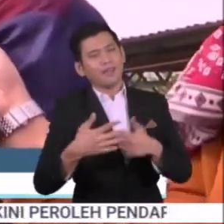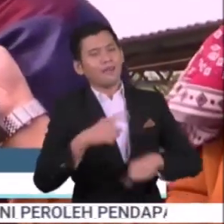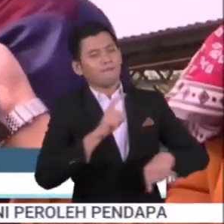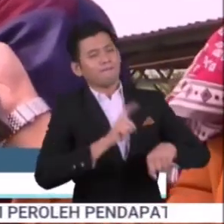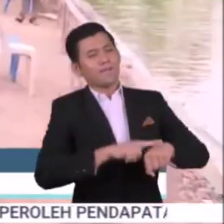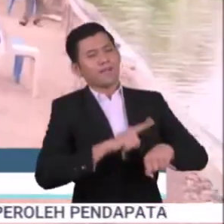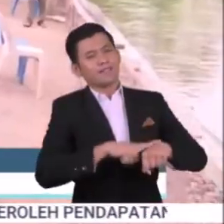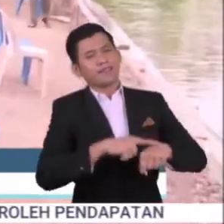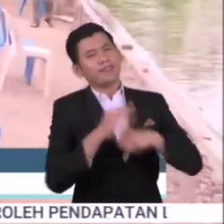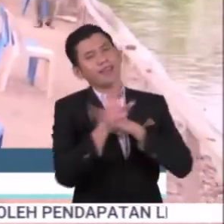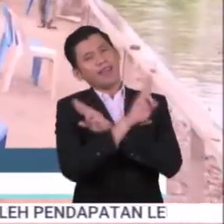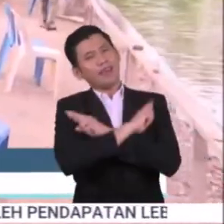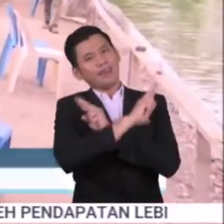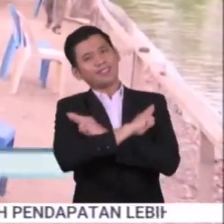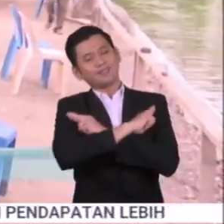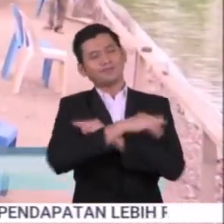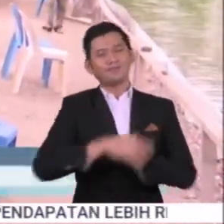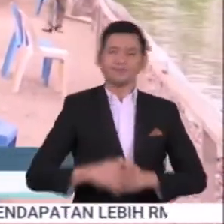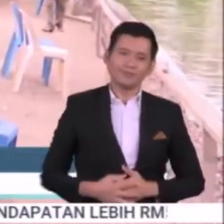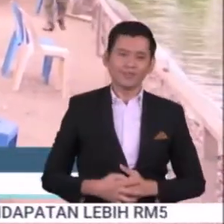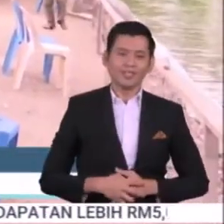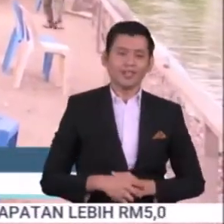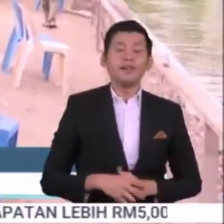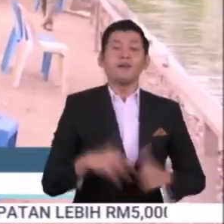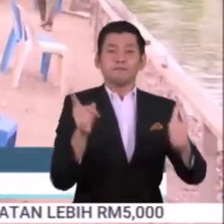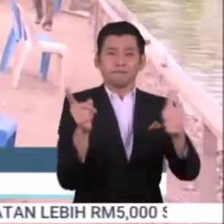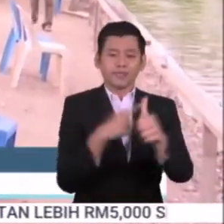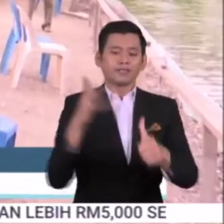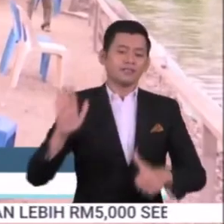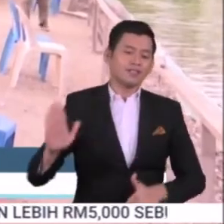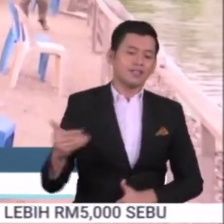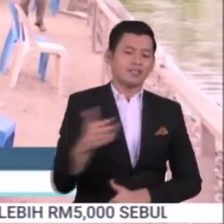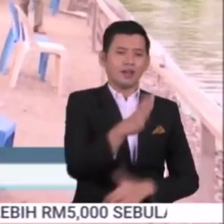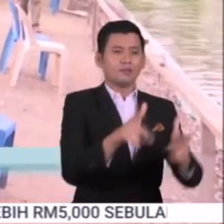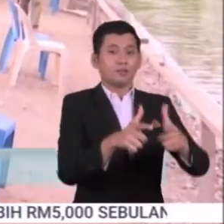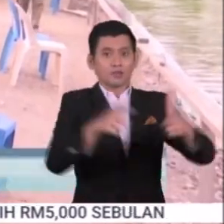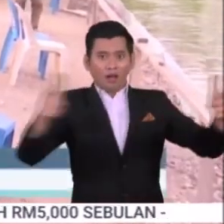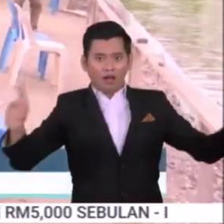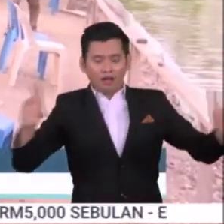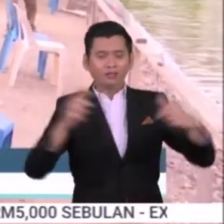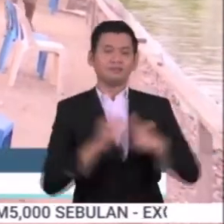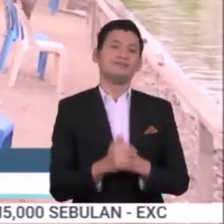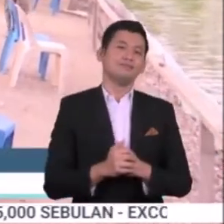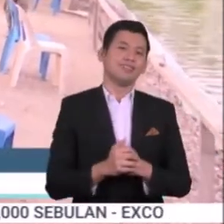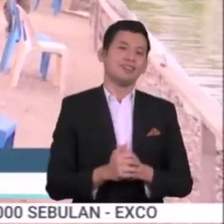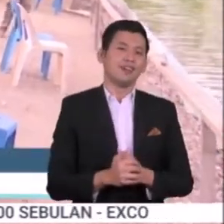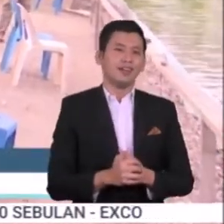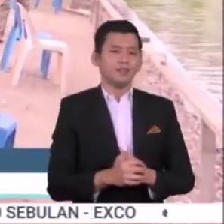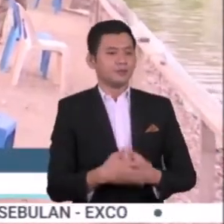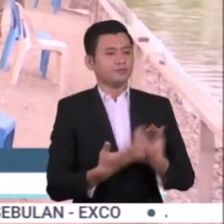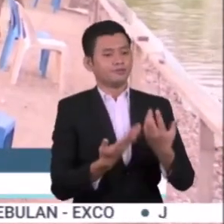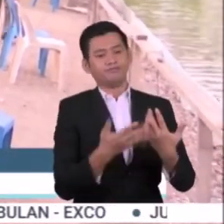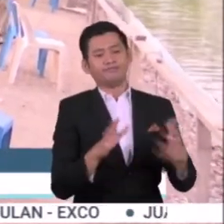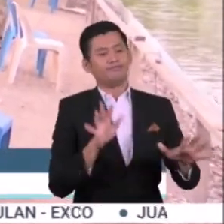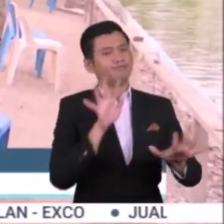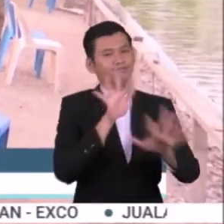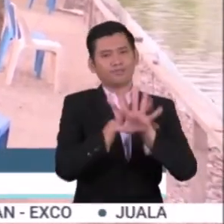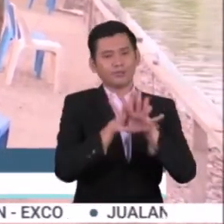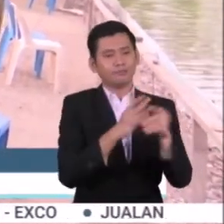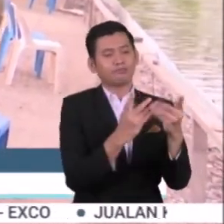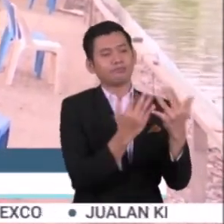masa lele. Dia yang pertama tu ikan sebesar, lepas tu dia lepas banyak. Berbaloi lah, kita masuk